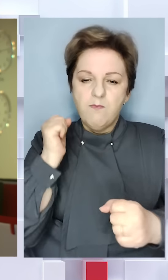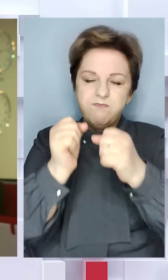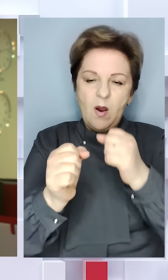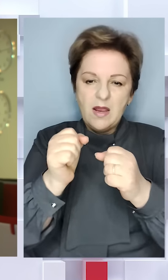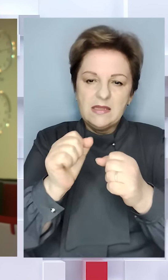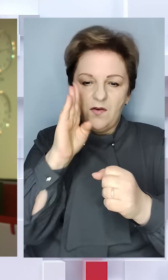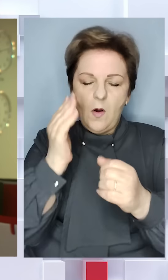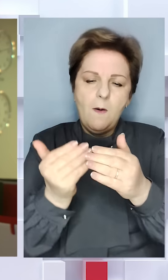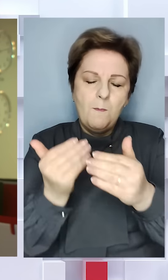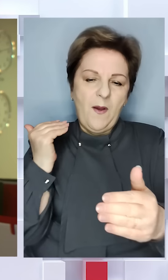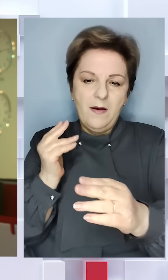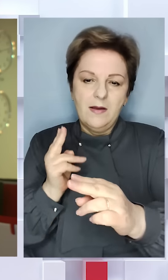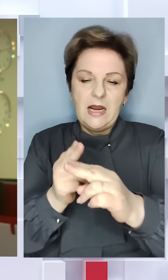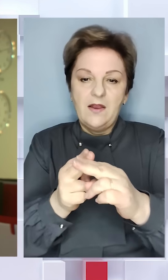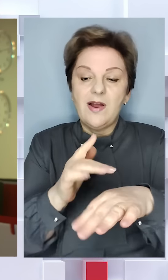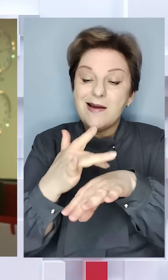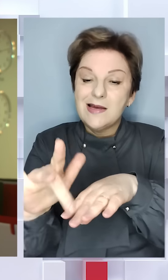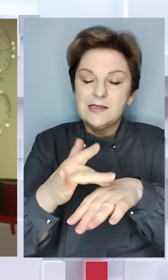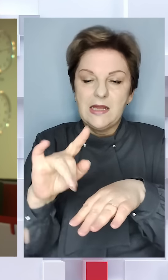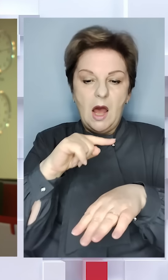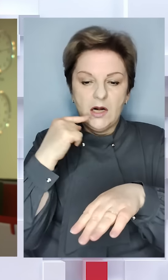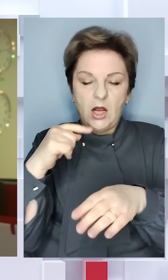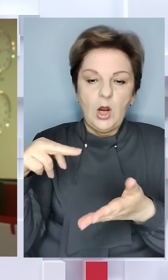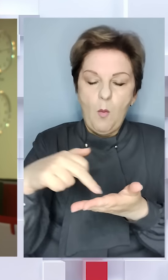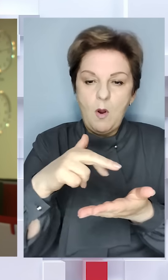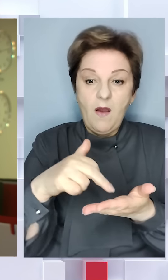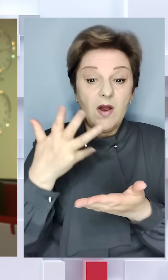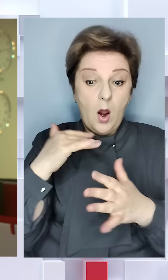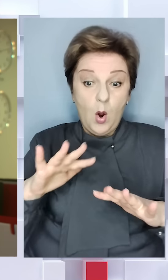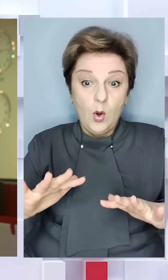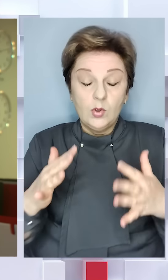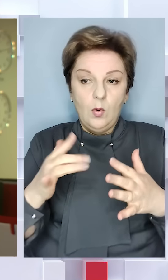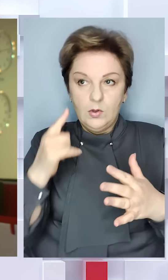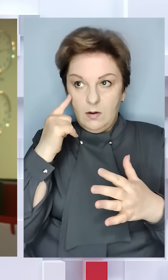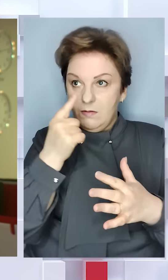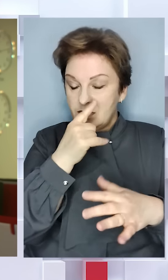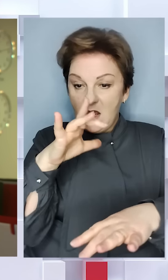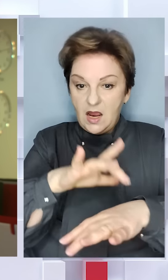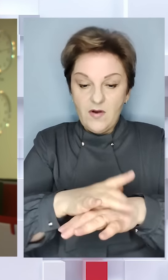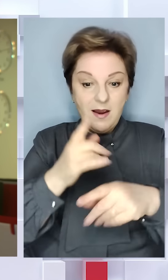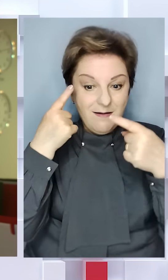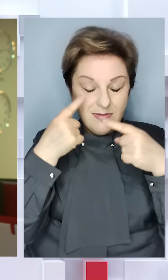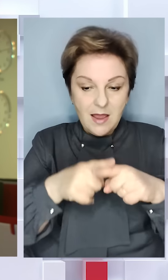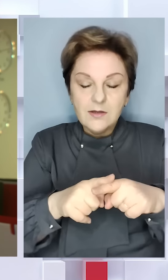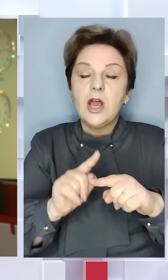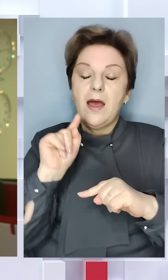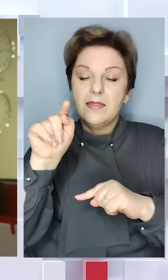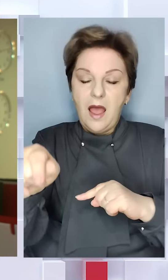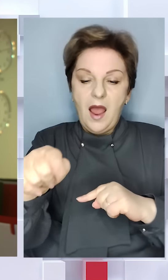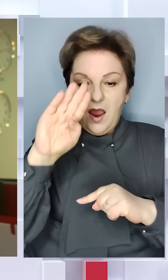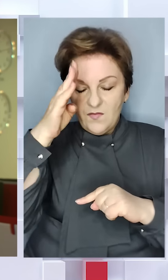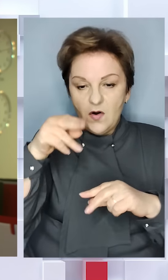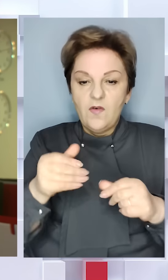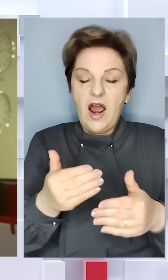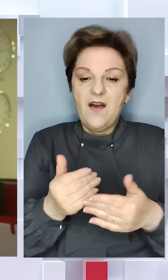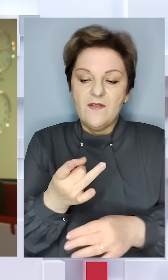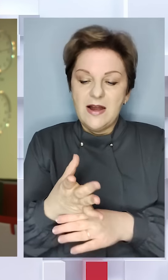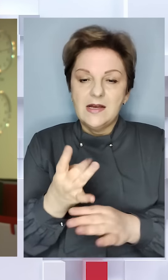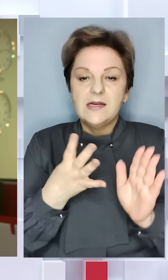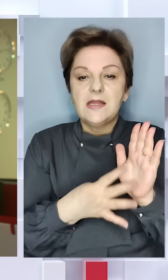на випередження, знищуючи рашистську піхоту, а коли трапляються на очі, і техніку на ворожій землі. Від